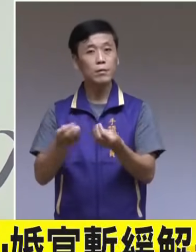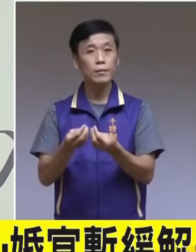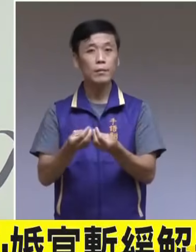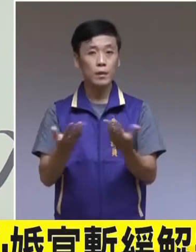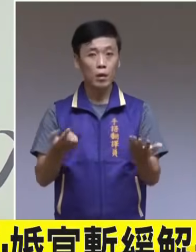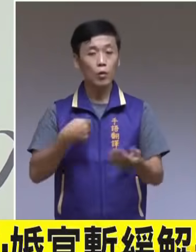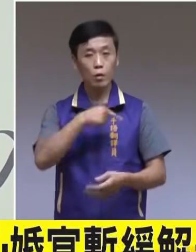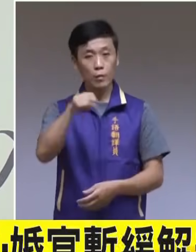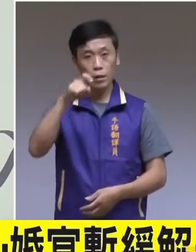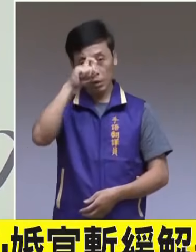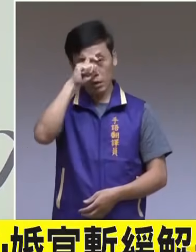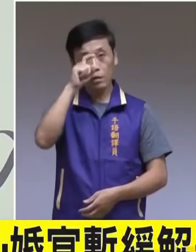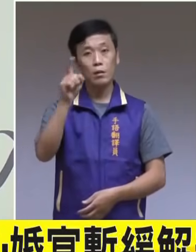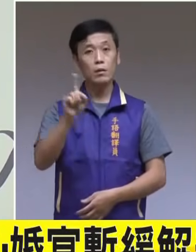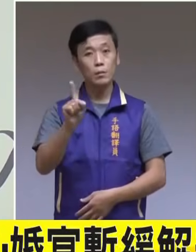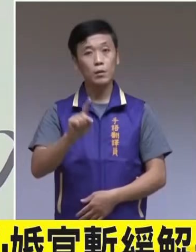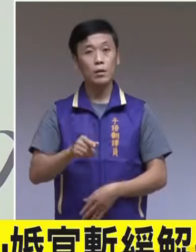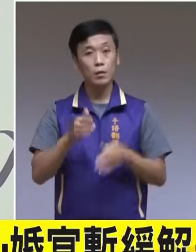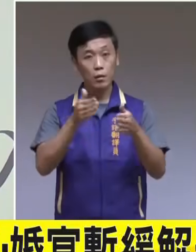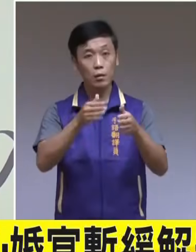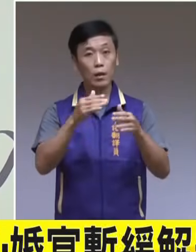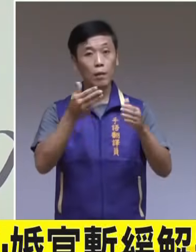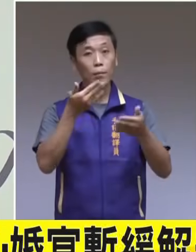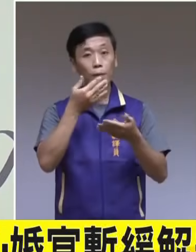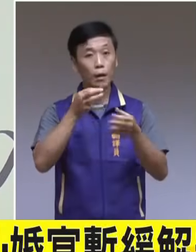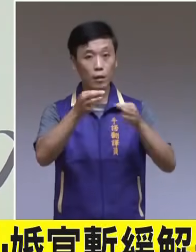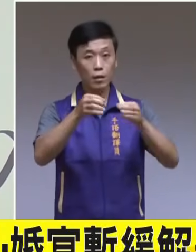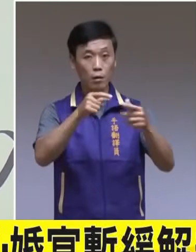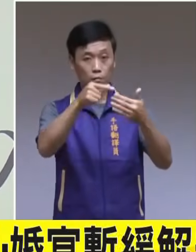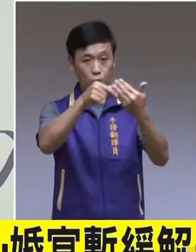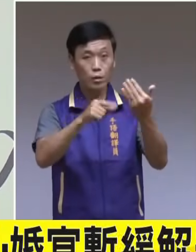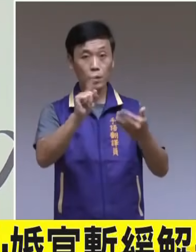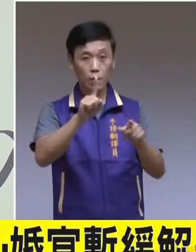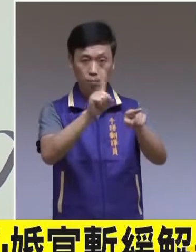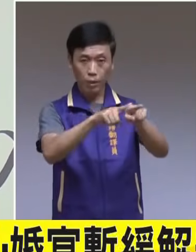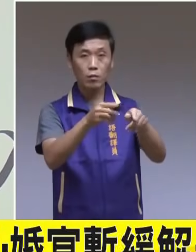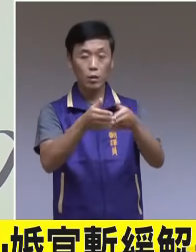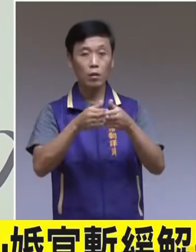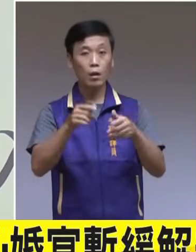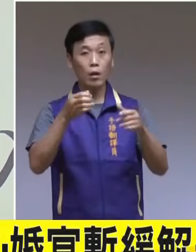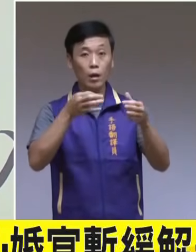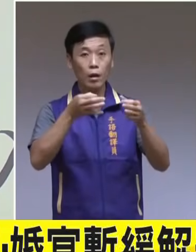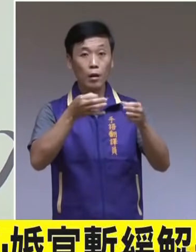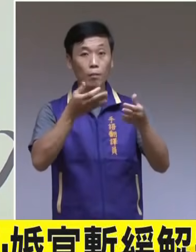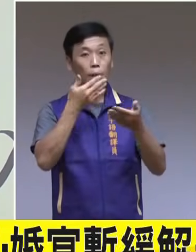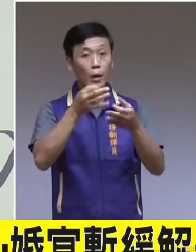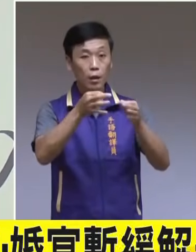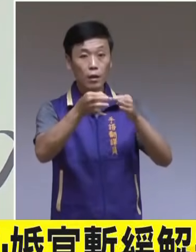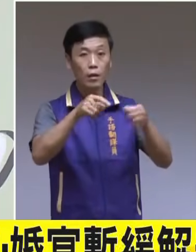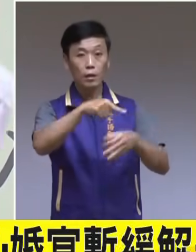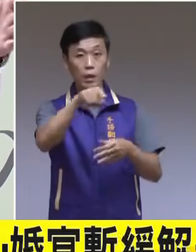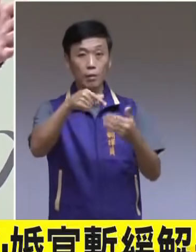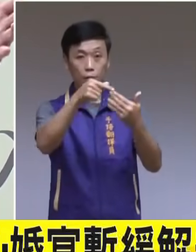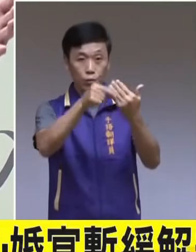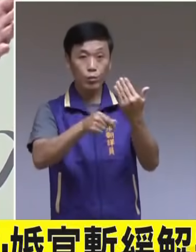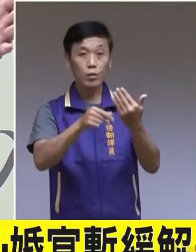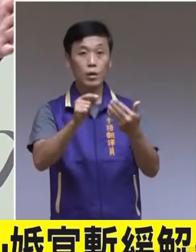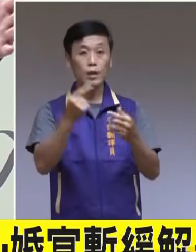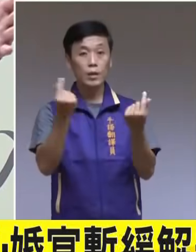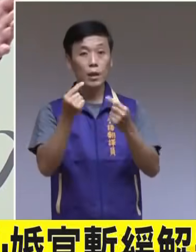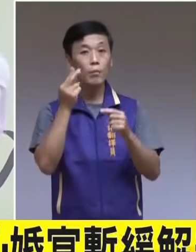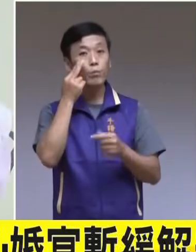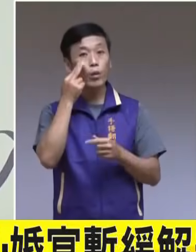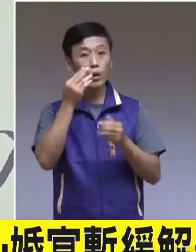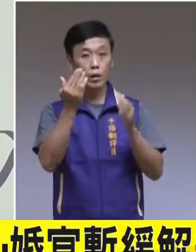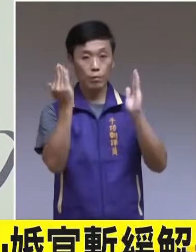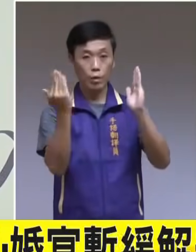望能够按照餐厅的一个规定来办理那餐厅的规范呢，除了说我们刚刚讲的隔